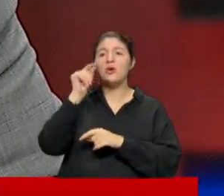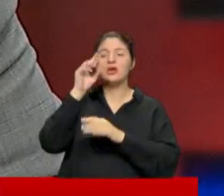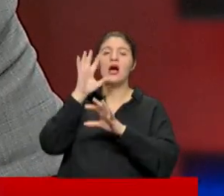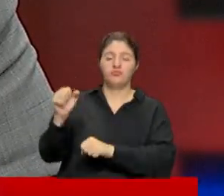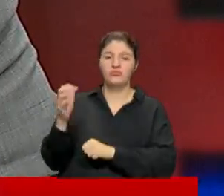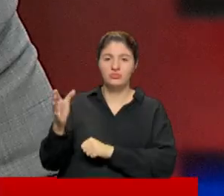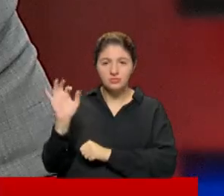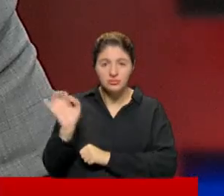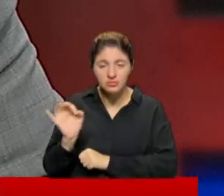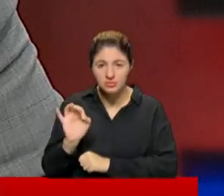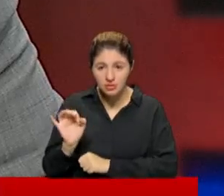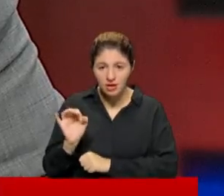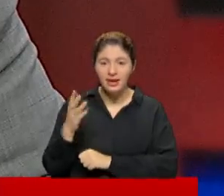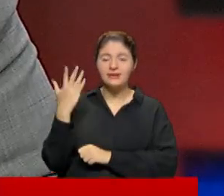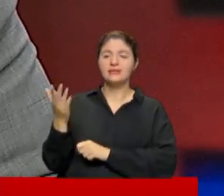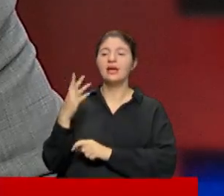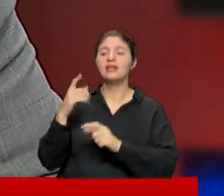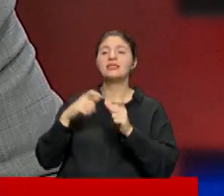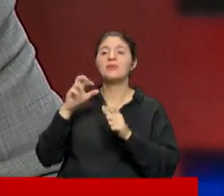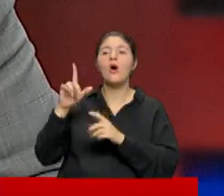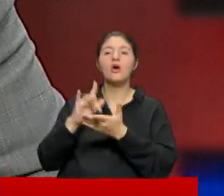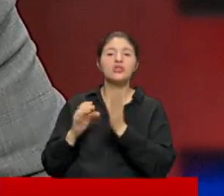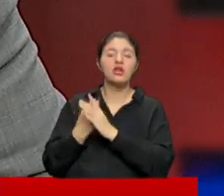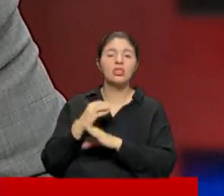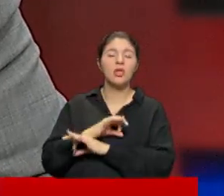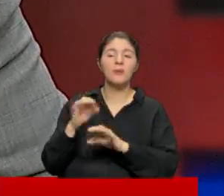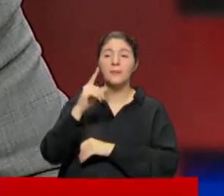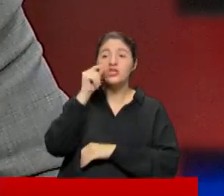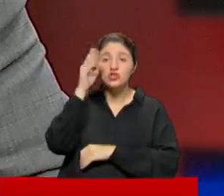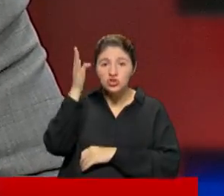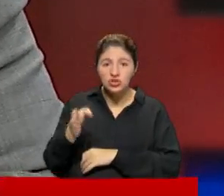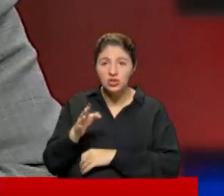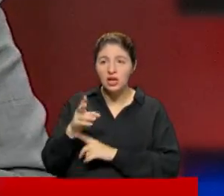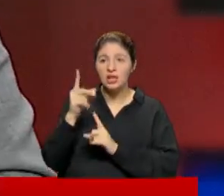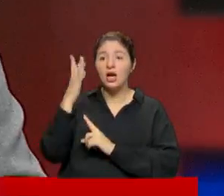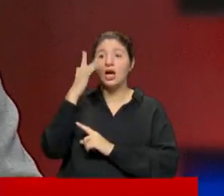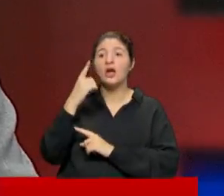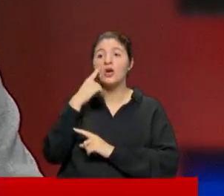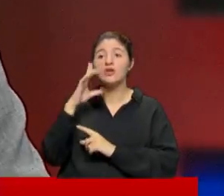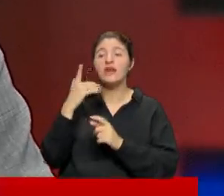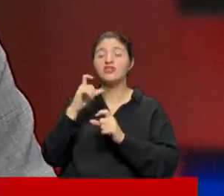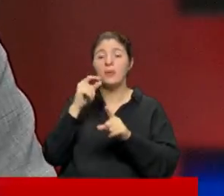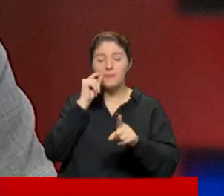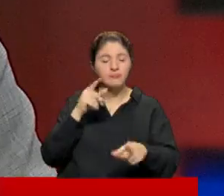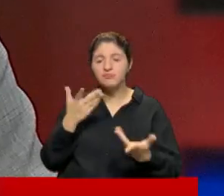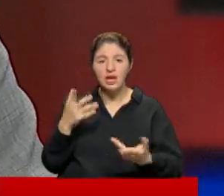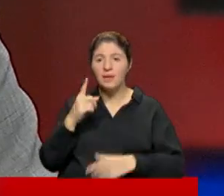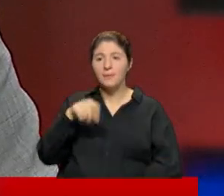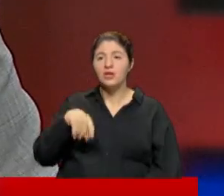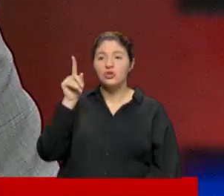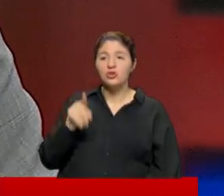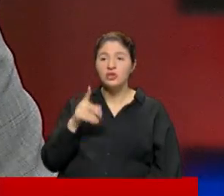gözaltına alındı değil mi yani Sedat Peker ne dediyse ortaya çıktı bir kişi İlker Karagöz de Cemal ürt bir günde